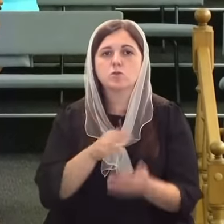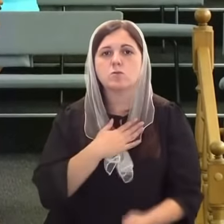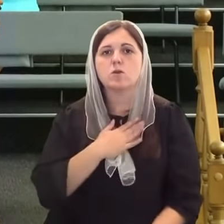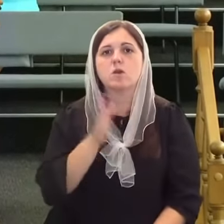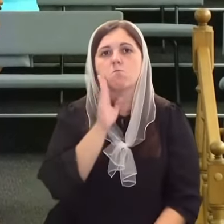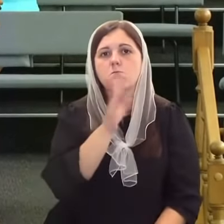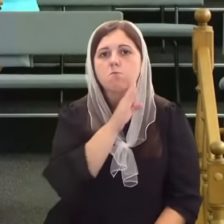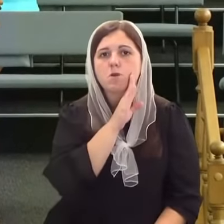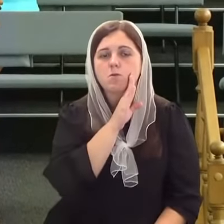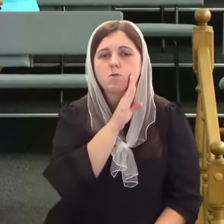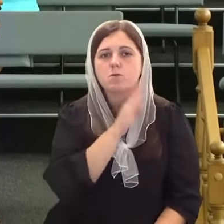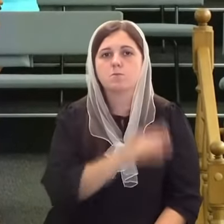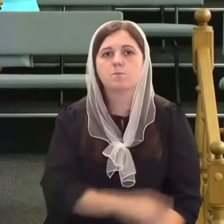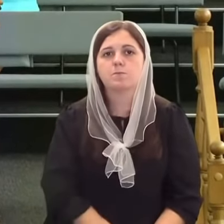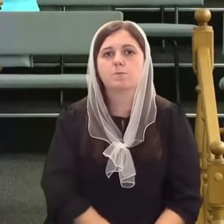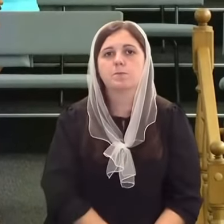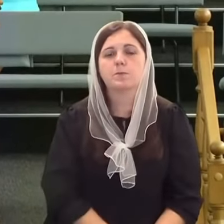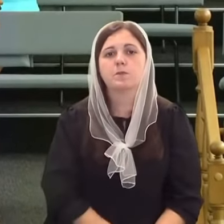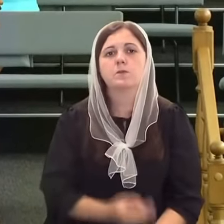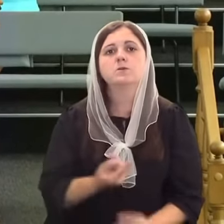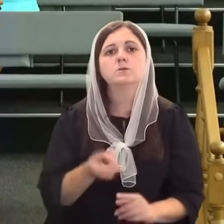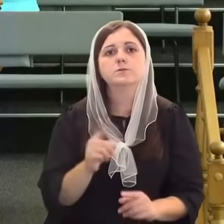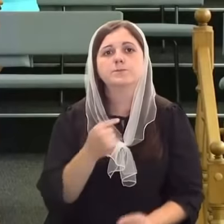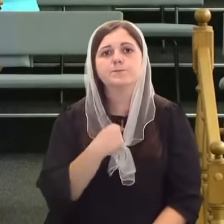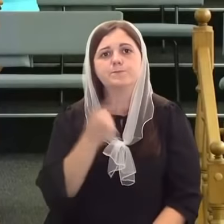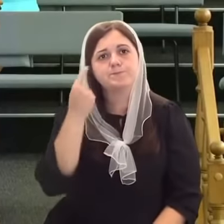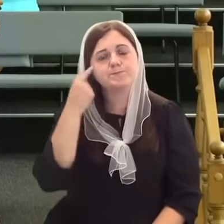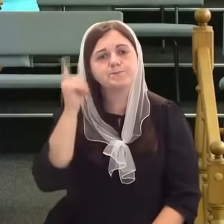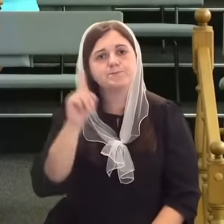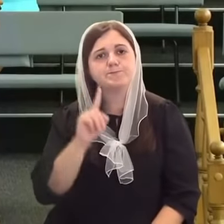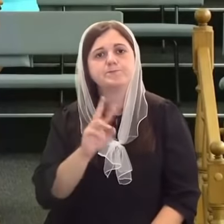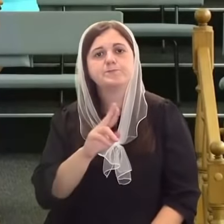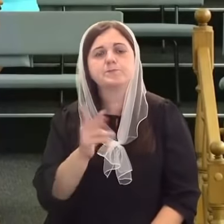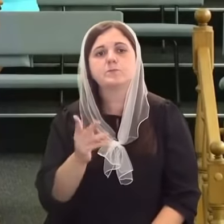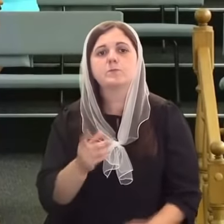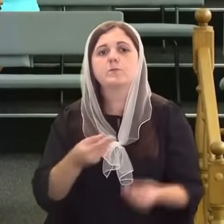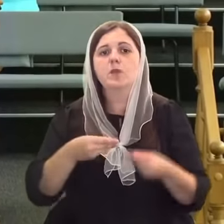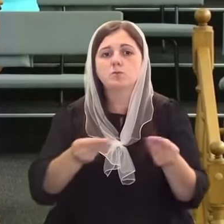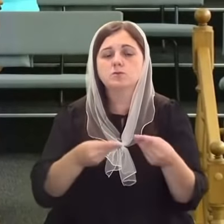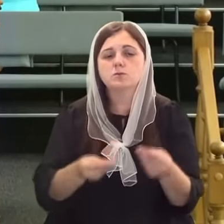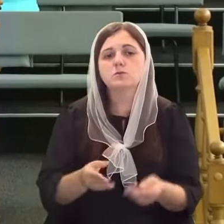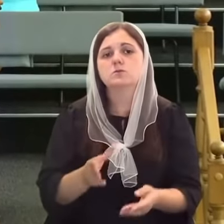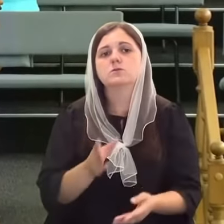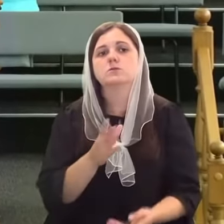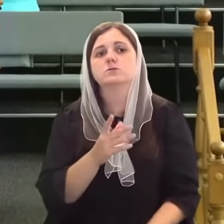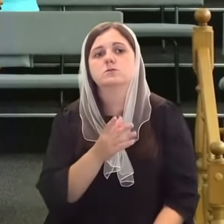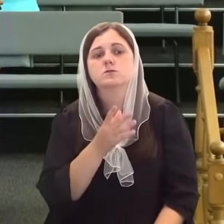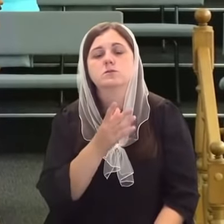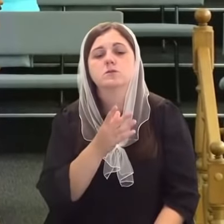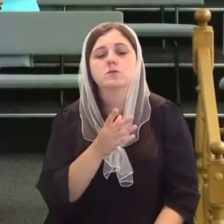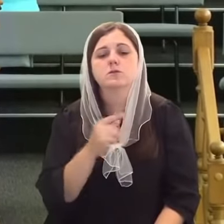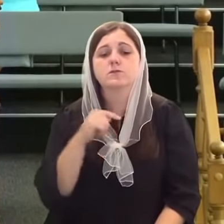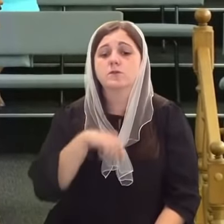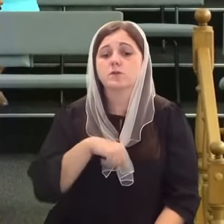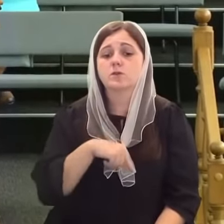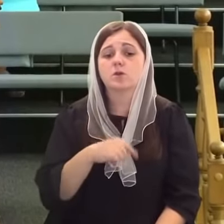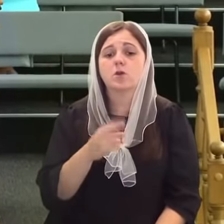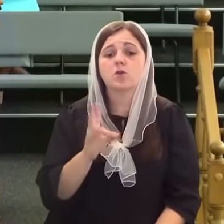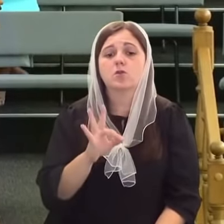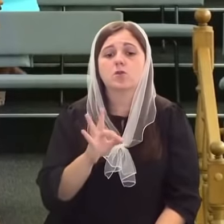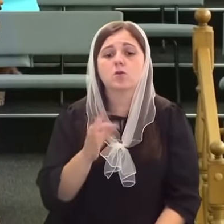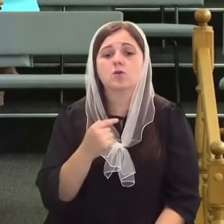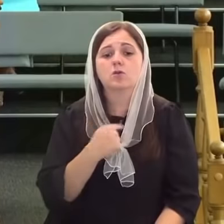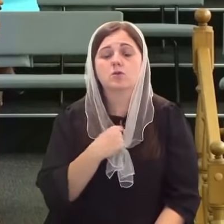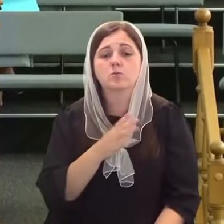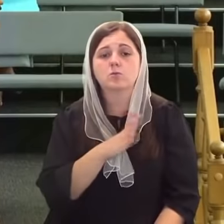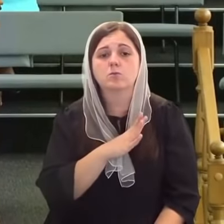мама. Потому что я знал, как продавцы себя ведут. Я не знаю, как у вас тут в Луцке, но я уже ходил до этого времени